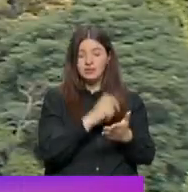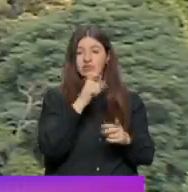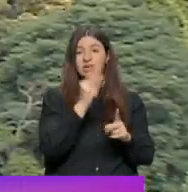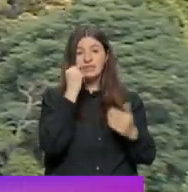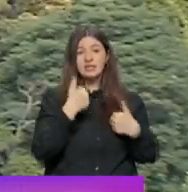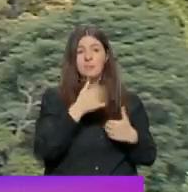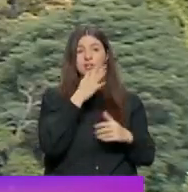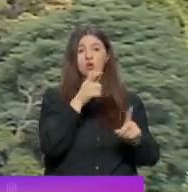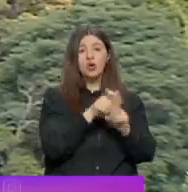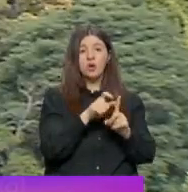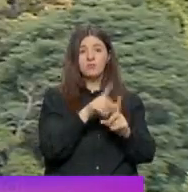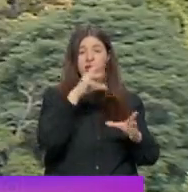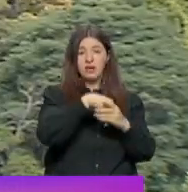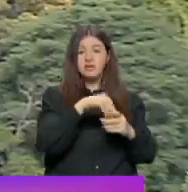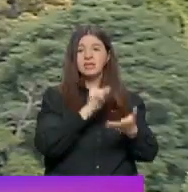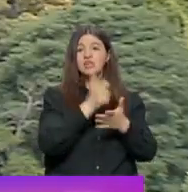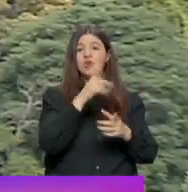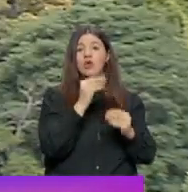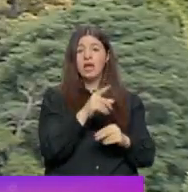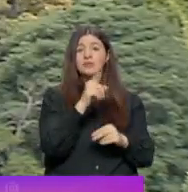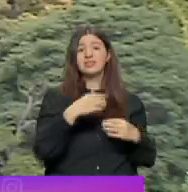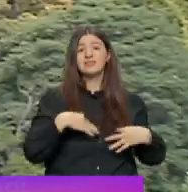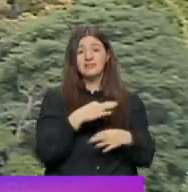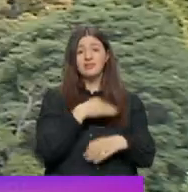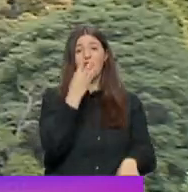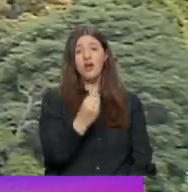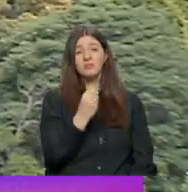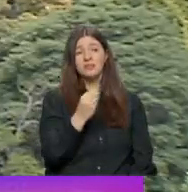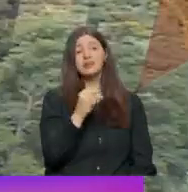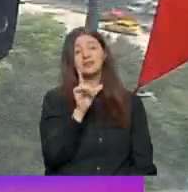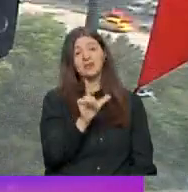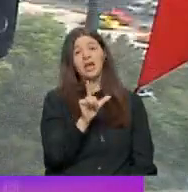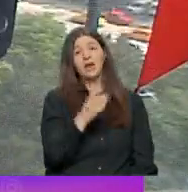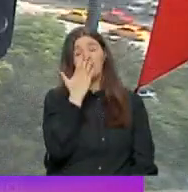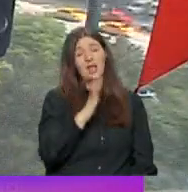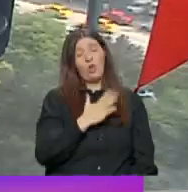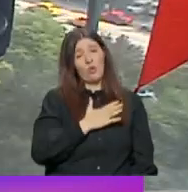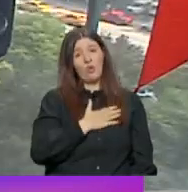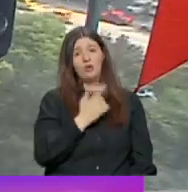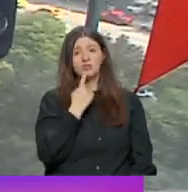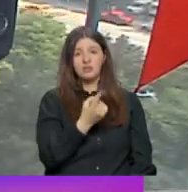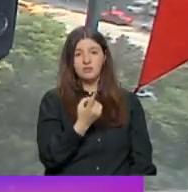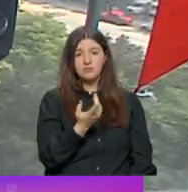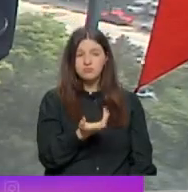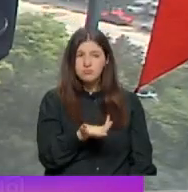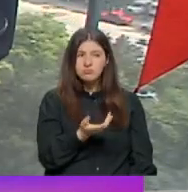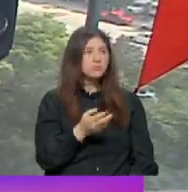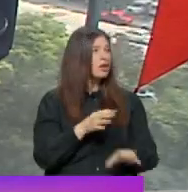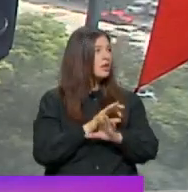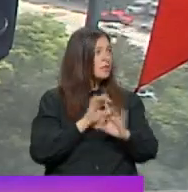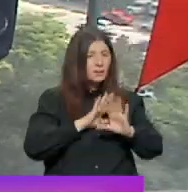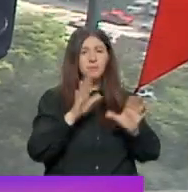kişisel verilerin korunması çerçevesinde gazeteci olarak saygı duymanızı bekleriz. Şimdi